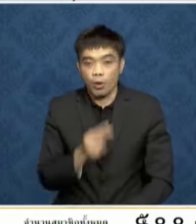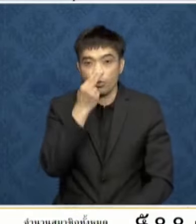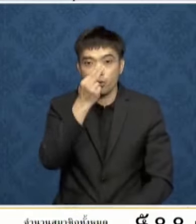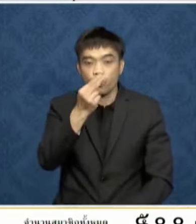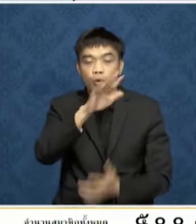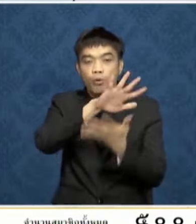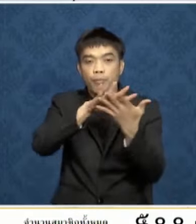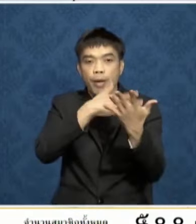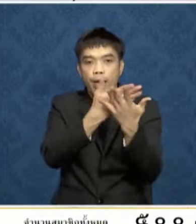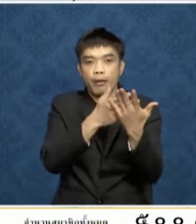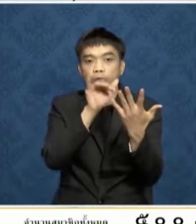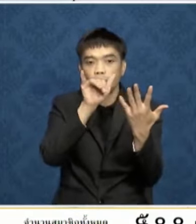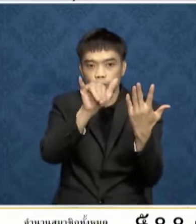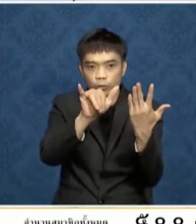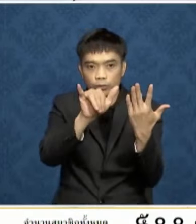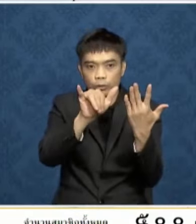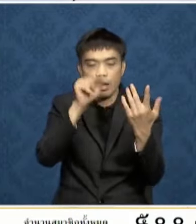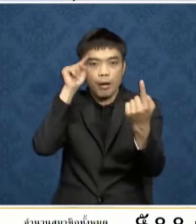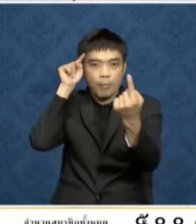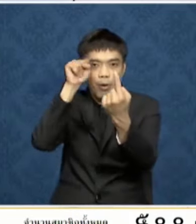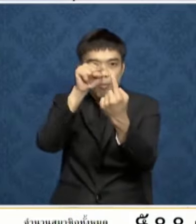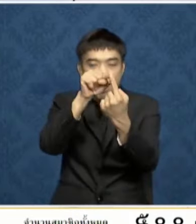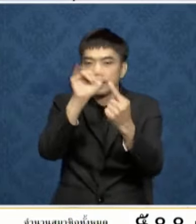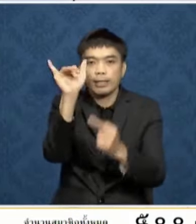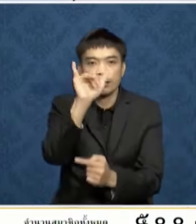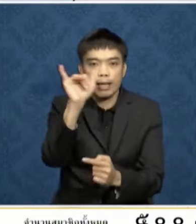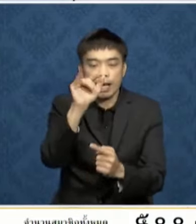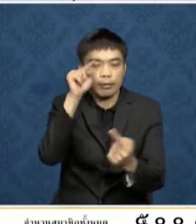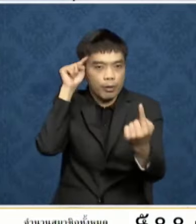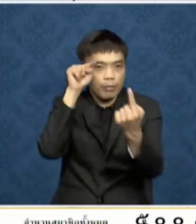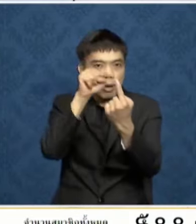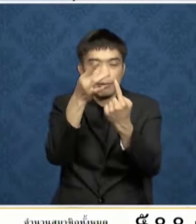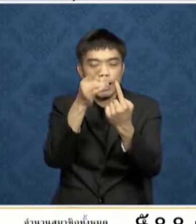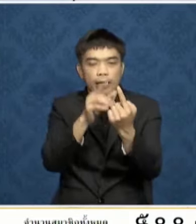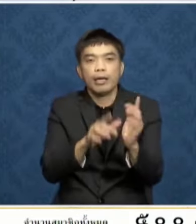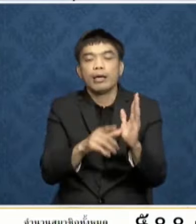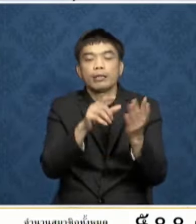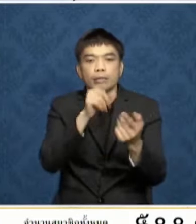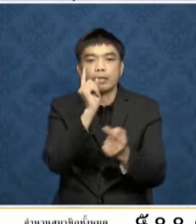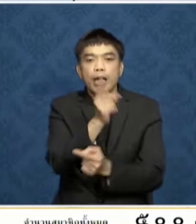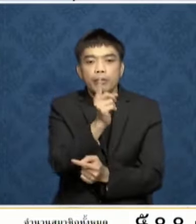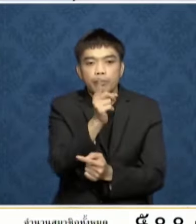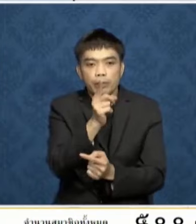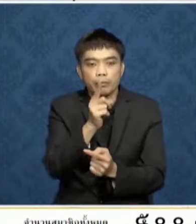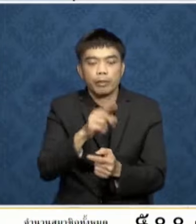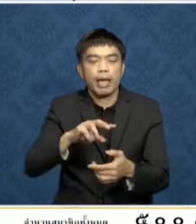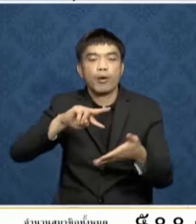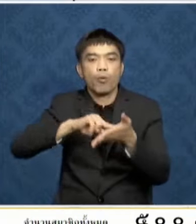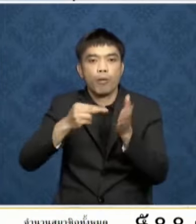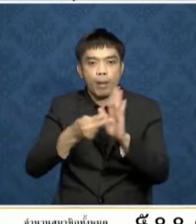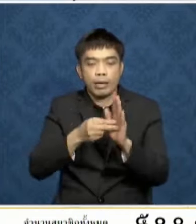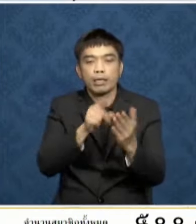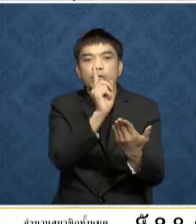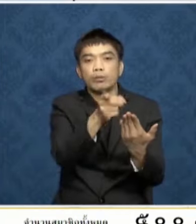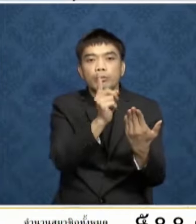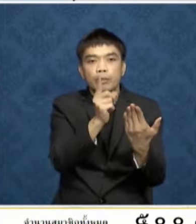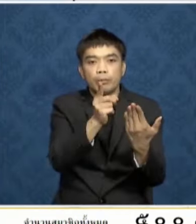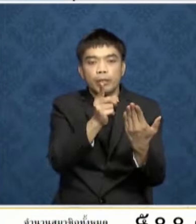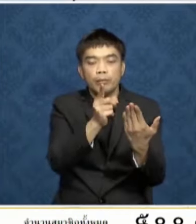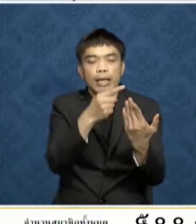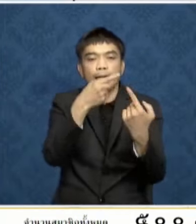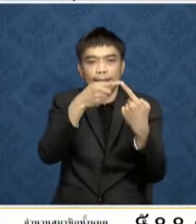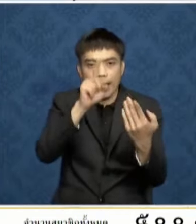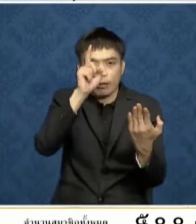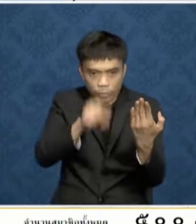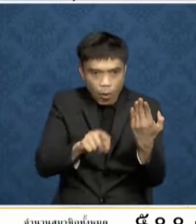่อนจากของเดิมที่เราไมได้ตงเปาหมายในกพัฒนาใดๆเป็นการคงรูปไว้ไม่ให้ทดถอยเป็พอผมขอเสนอให้เรามี